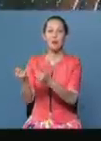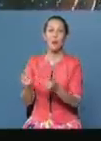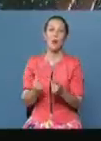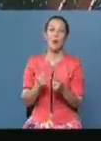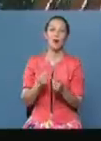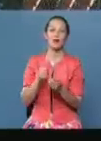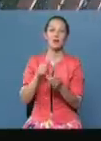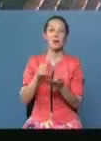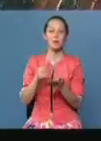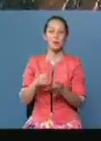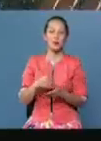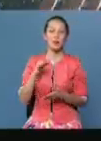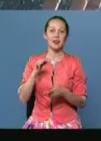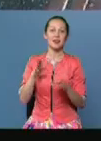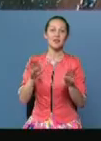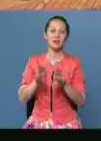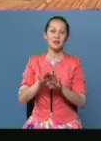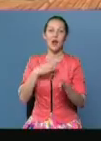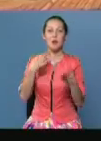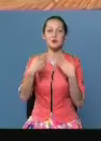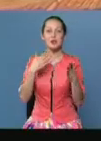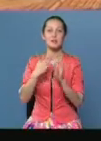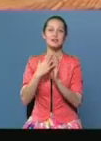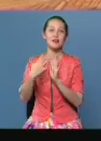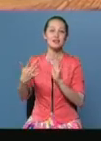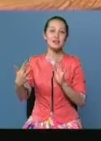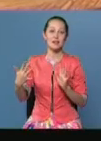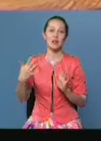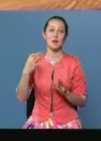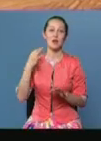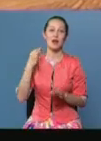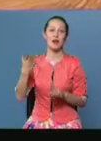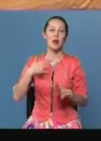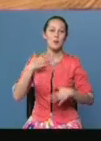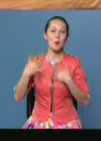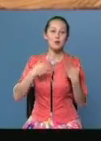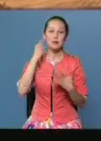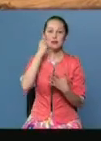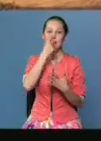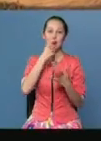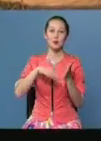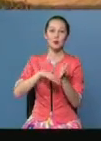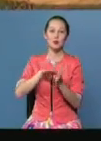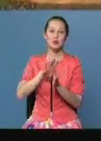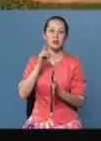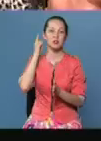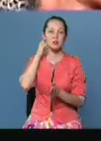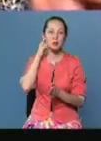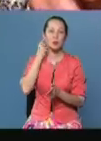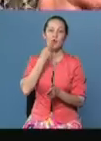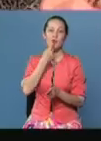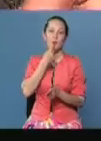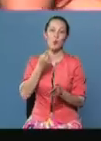Такое сенсорное общение с предметами или растениями развивает все чувствительные органы человека. Зрение, слух, обоняние, осязание, вкус,